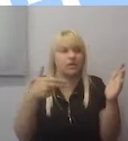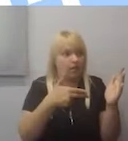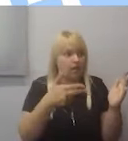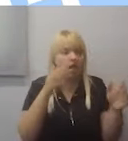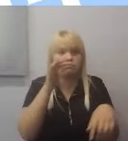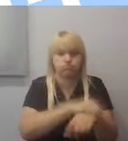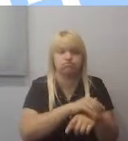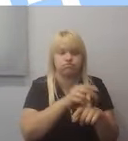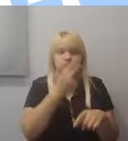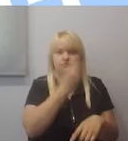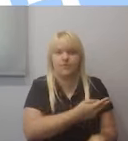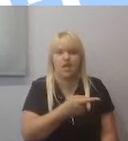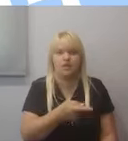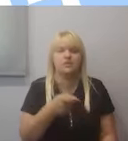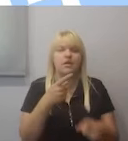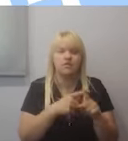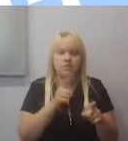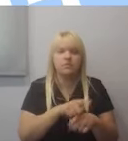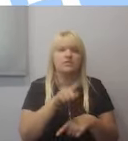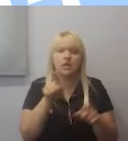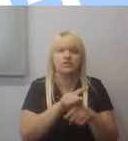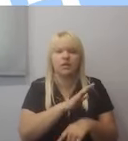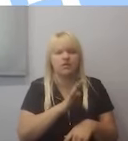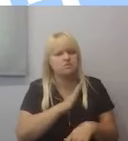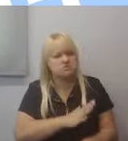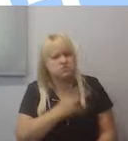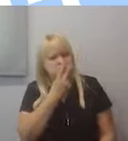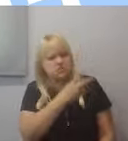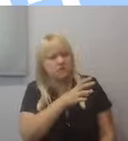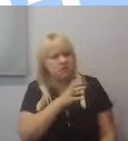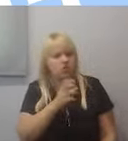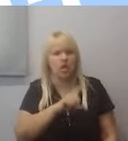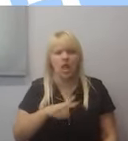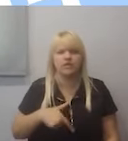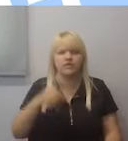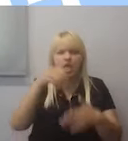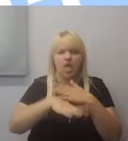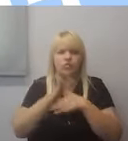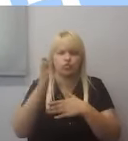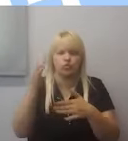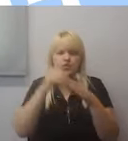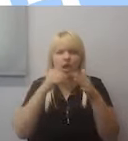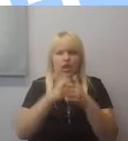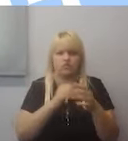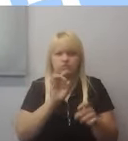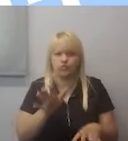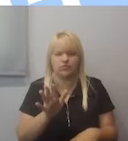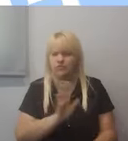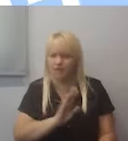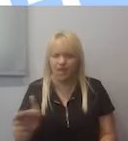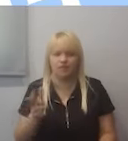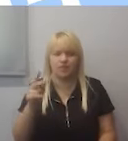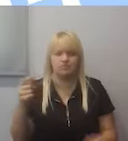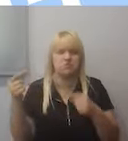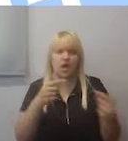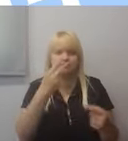par to ir tas stāsts nevis tas kas kauž ka tu nofotografēsi un taisīsi latvijas vēstures arhīvu nedemonstrē ieroči vai